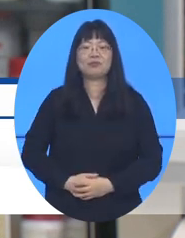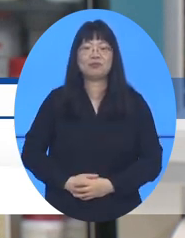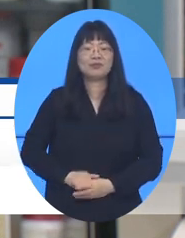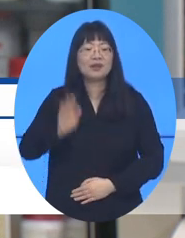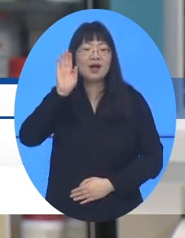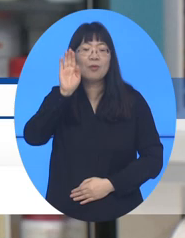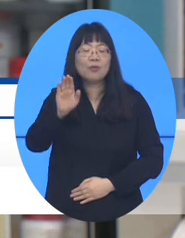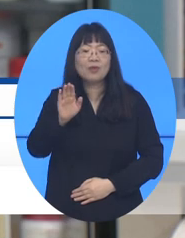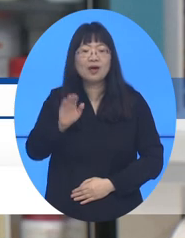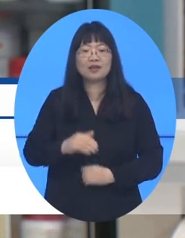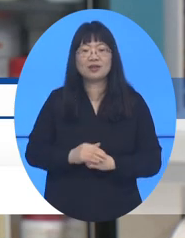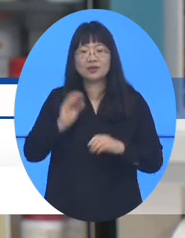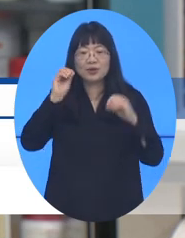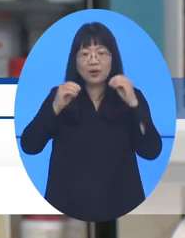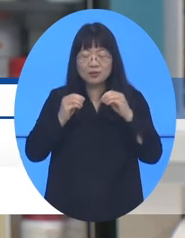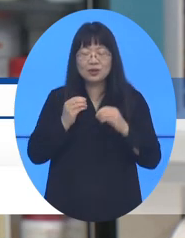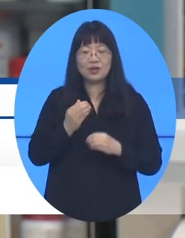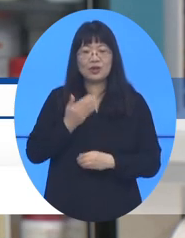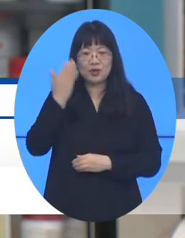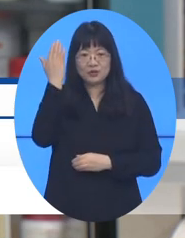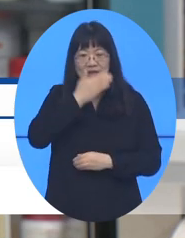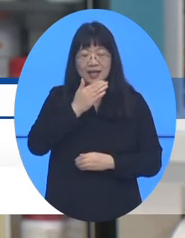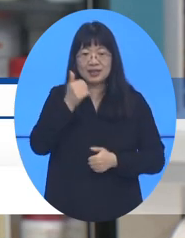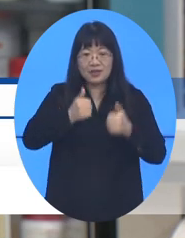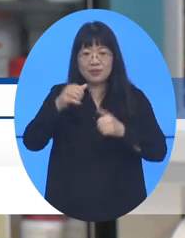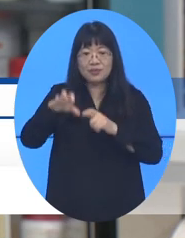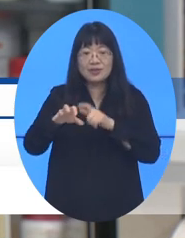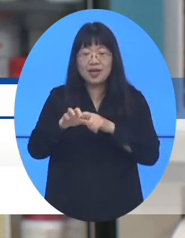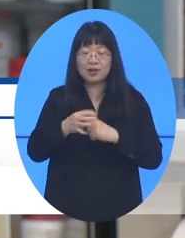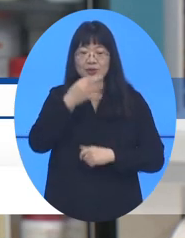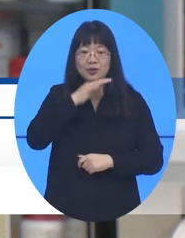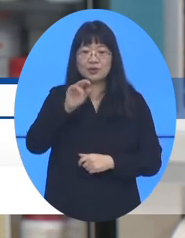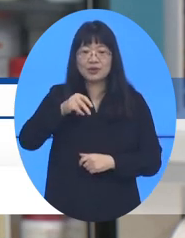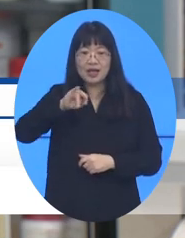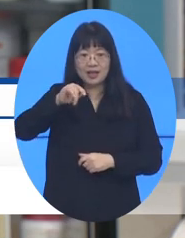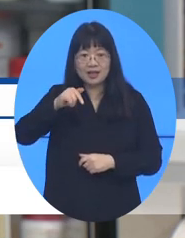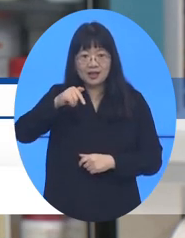있습니다. 앞으로도 동물위생시험소는 유용 미생물의 확대